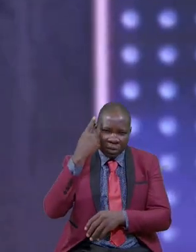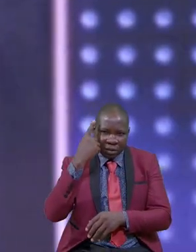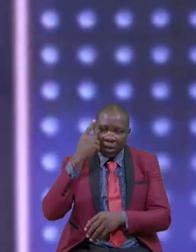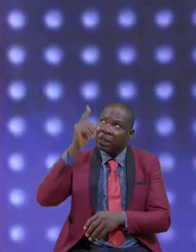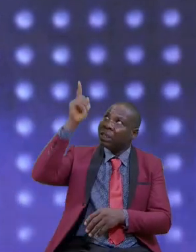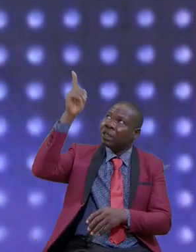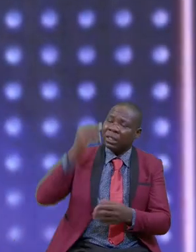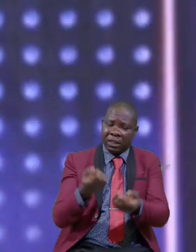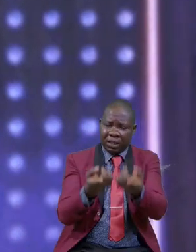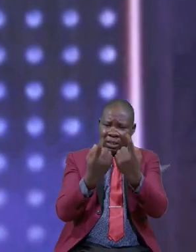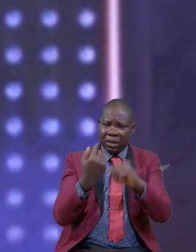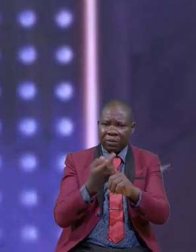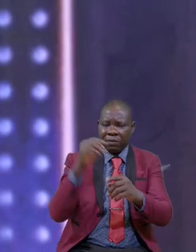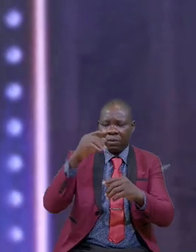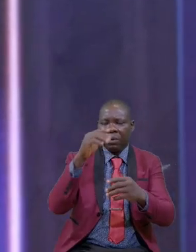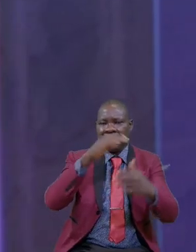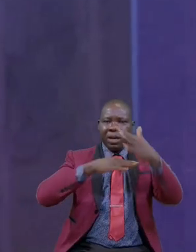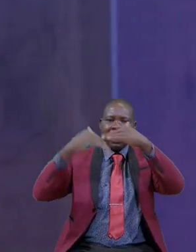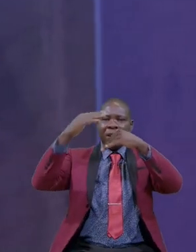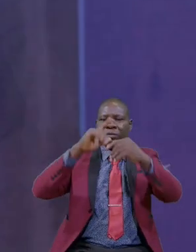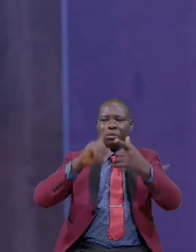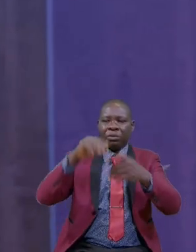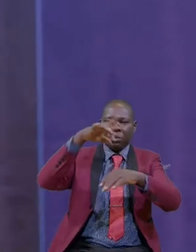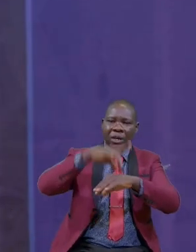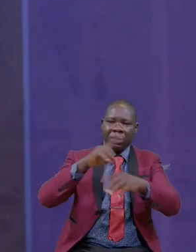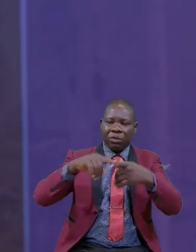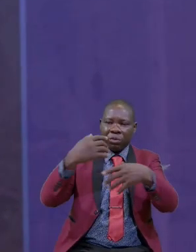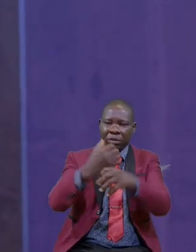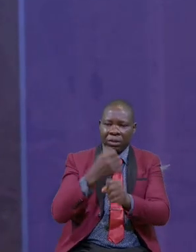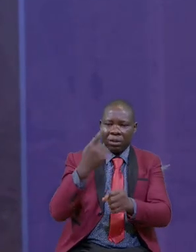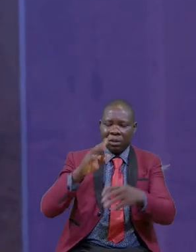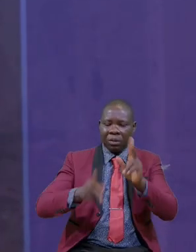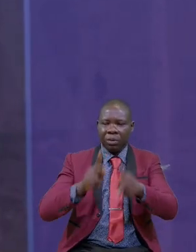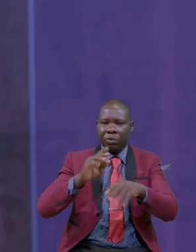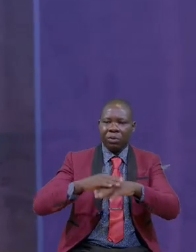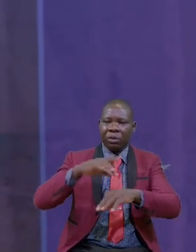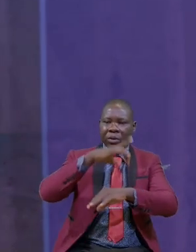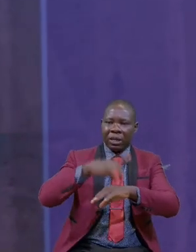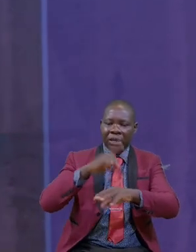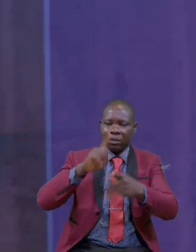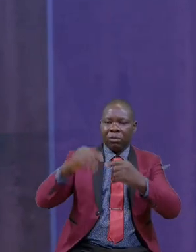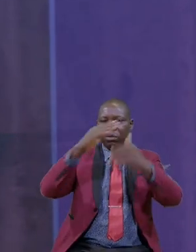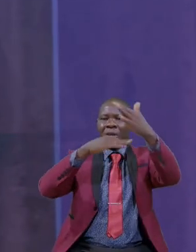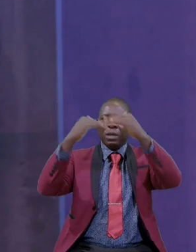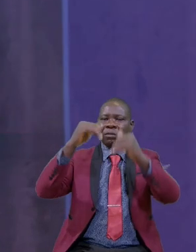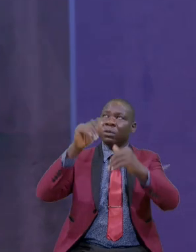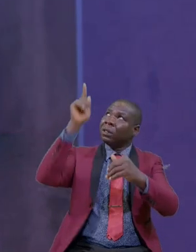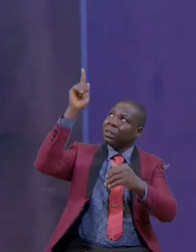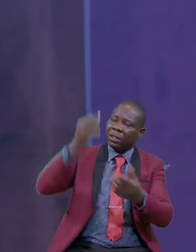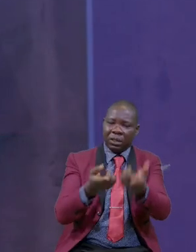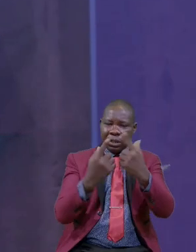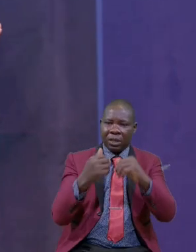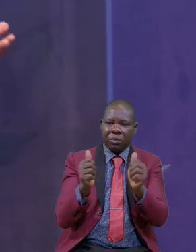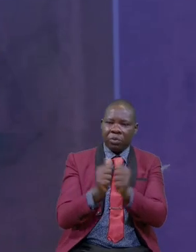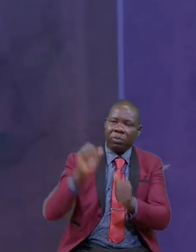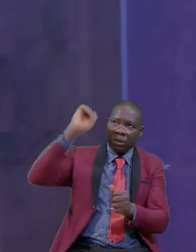qu'il est venu du ciel sur la terre to take the people pour prendre les gens de la terre heaven. Pour les amener au he ciel. Came il est venu with avec la